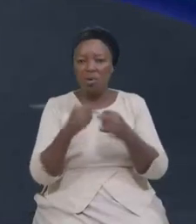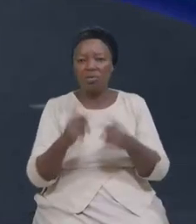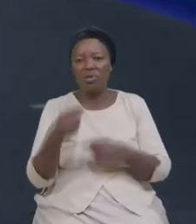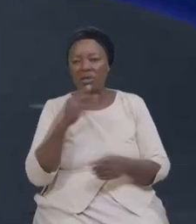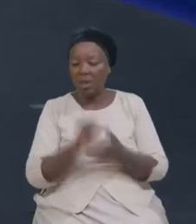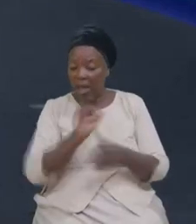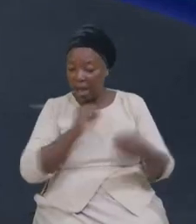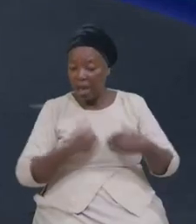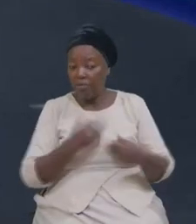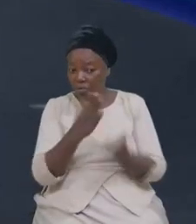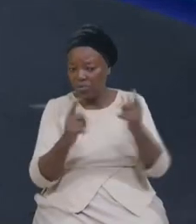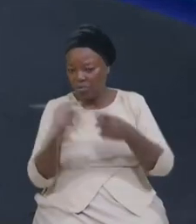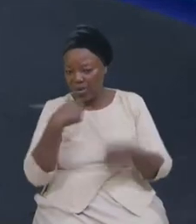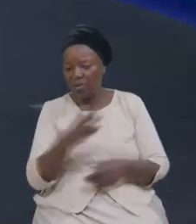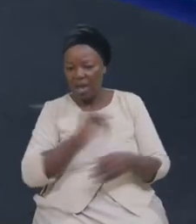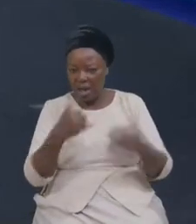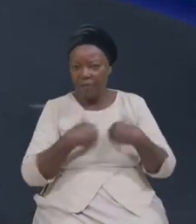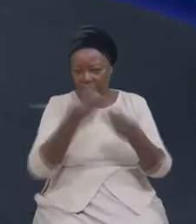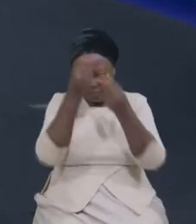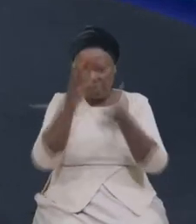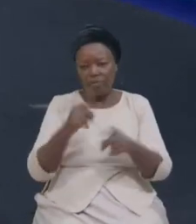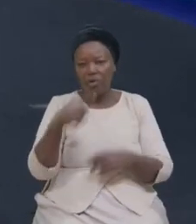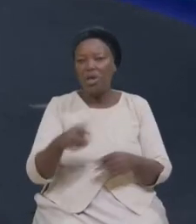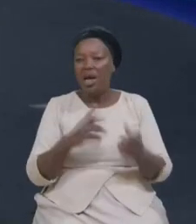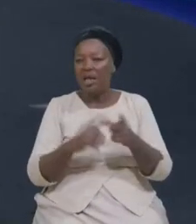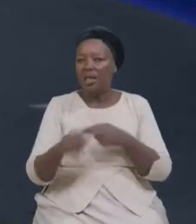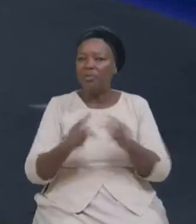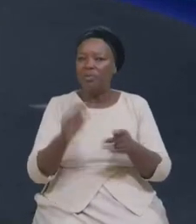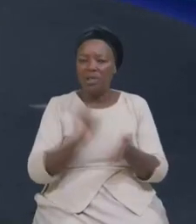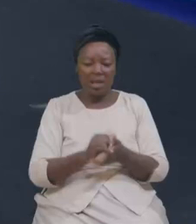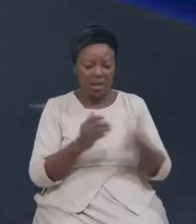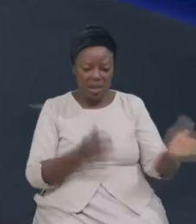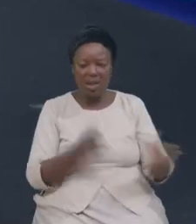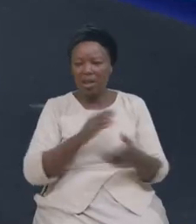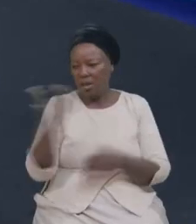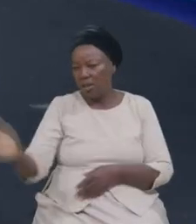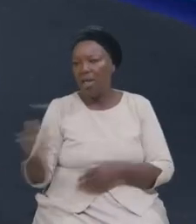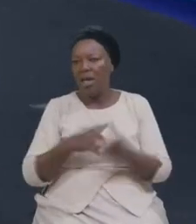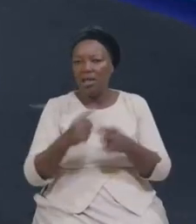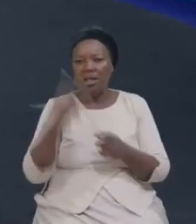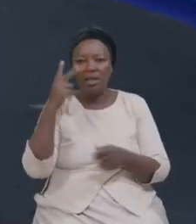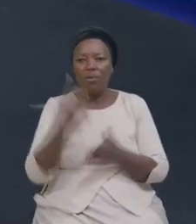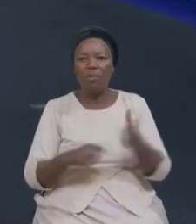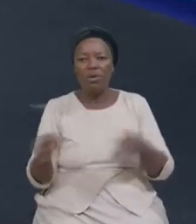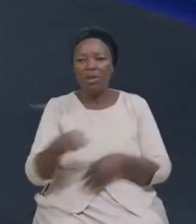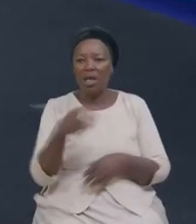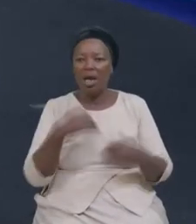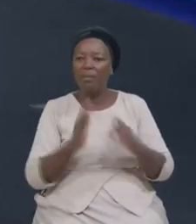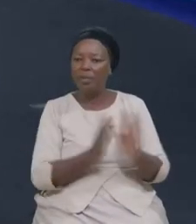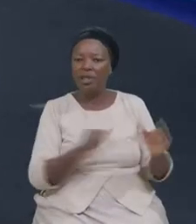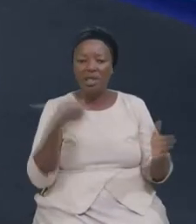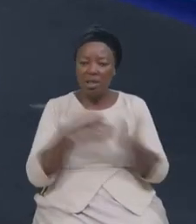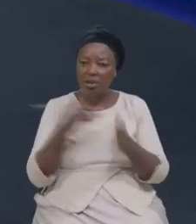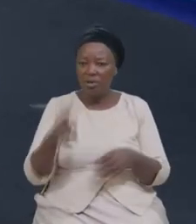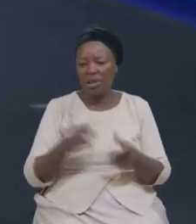j'ai quelque chose à te dire. Ah, il y a des gens de tel côté et des gens de tel autre côté, vois ce qu'ils planifient. Maintenant, on ne